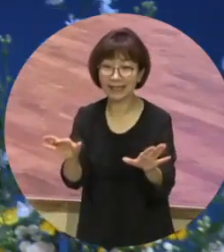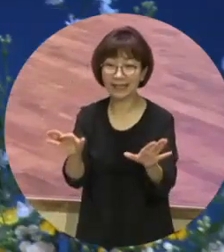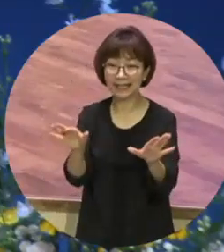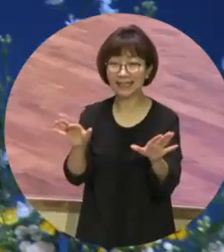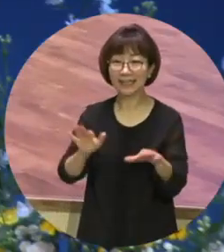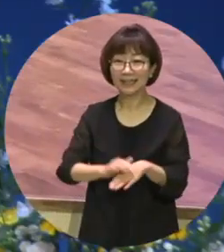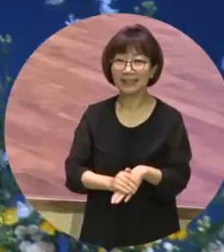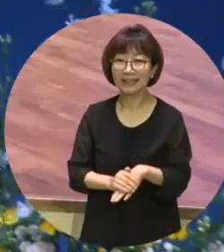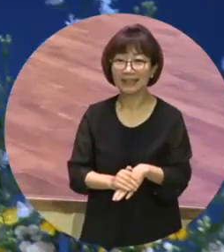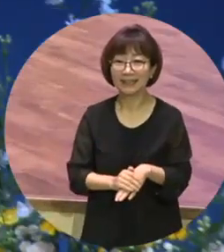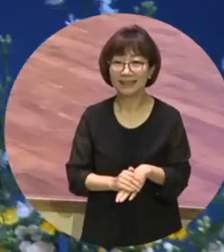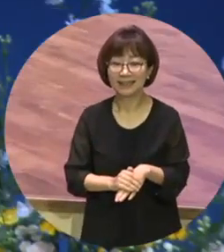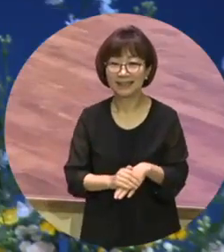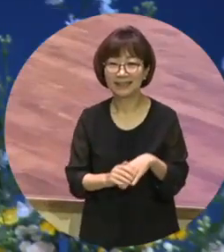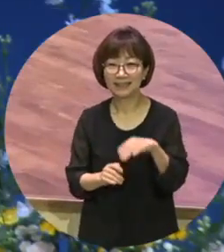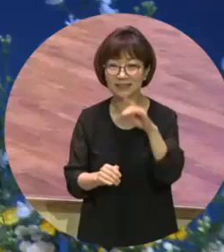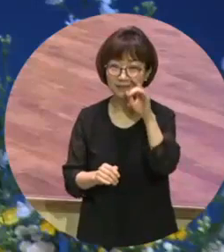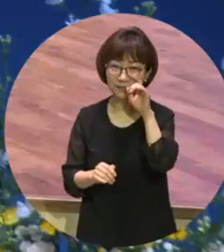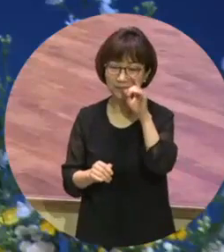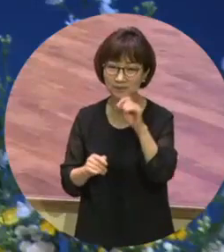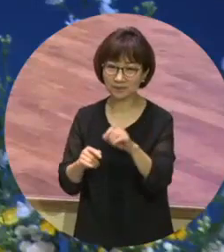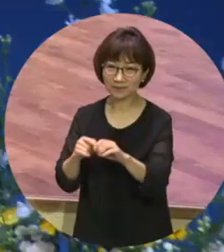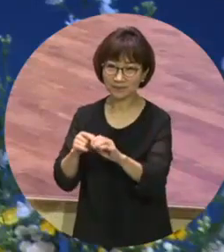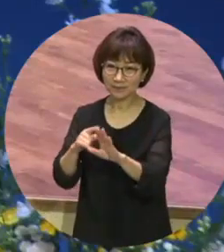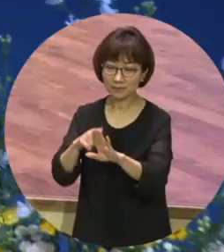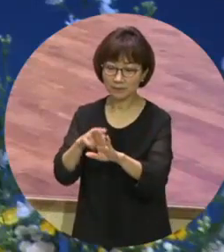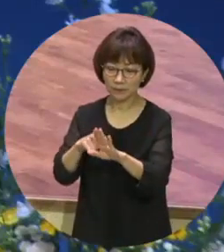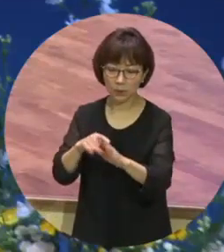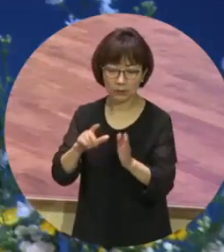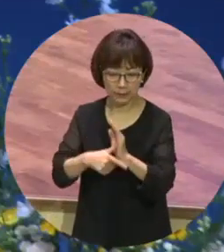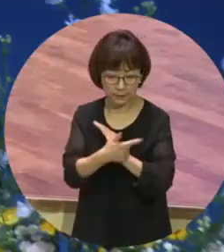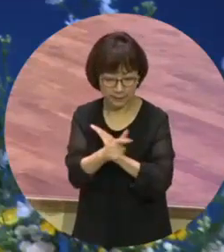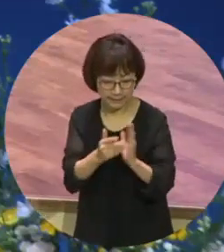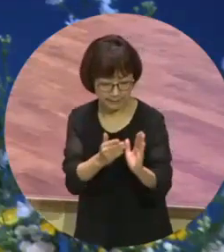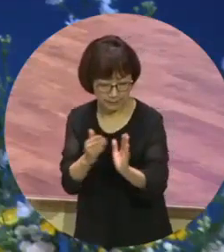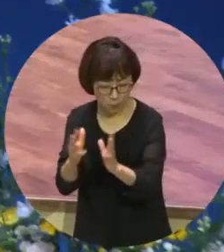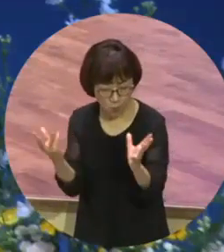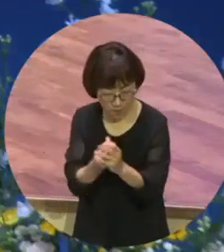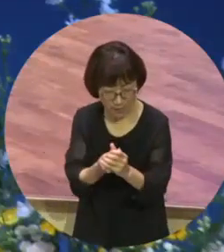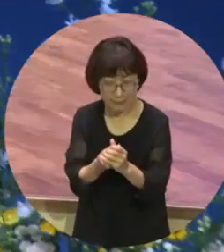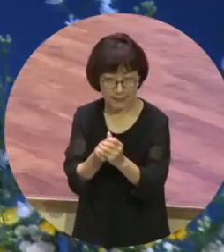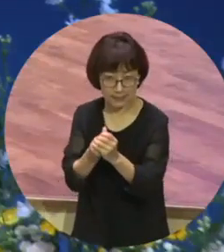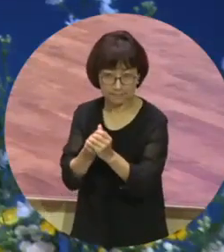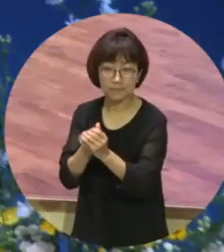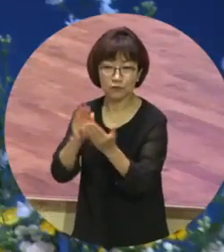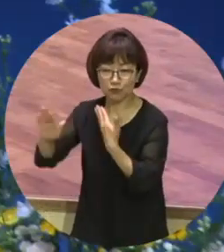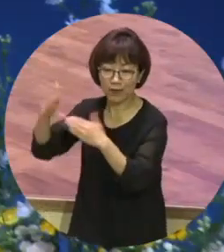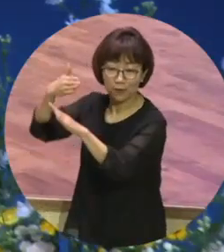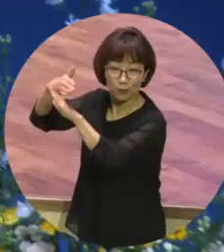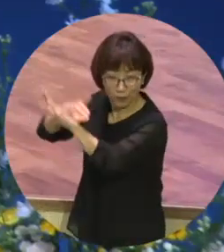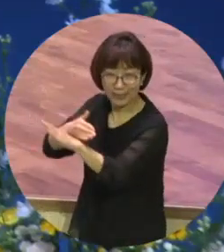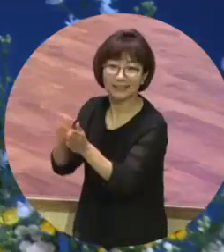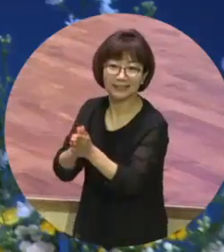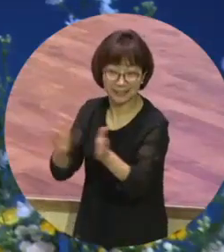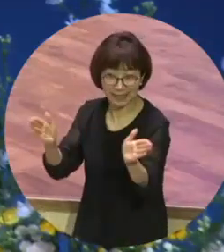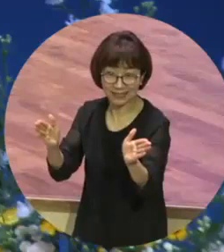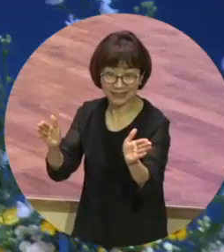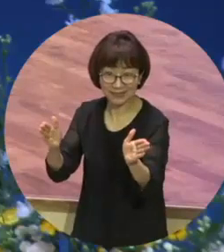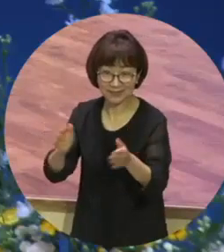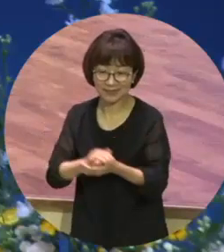모든 그 작전 타임, 그 하프 타임 시간에 그걸 다 정리를 해서 후반에 나가는 거예요. 자,